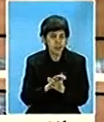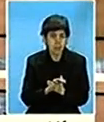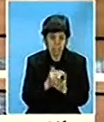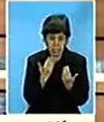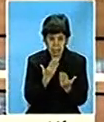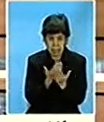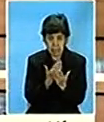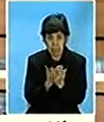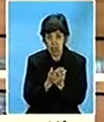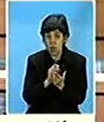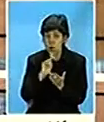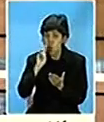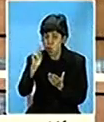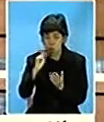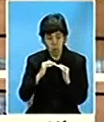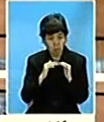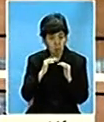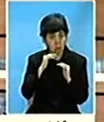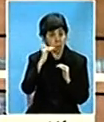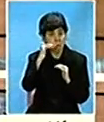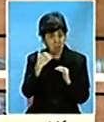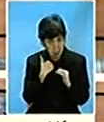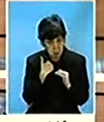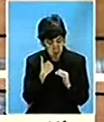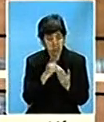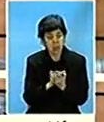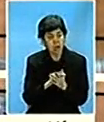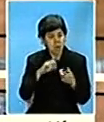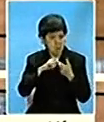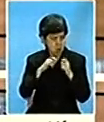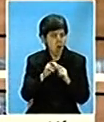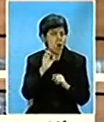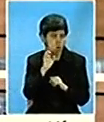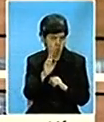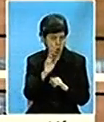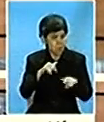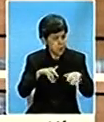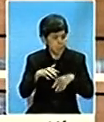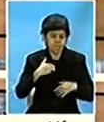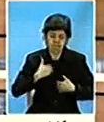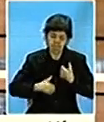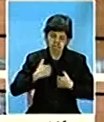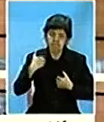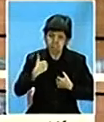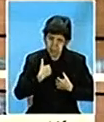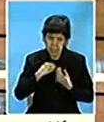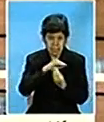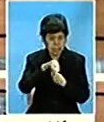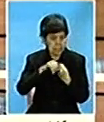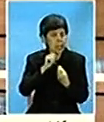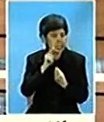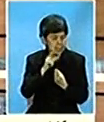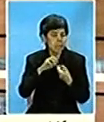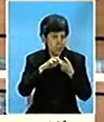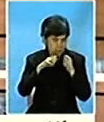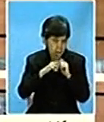หนี้สาธารณะสูงเท่าไหร่ผลร้ายก็จะเกิดแก่ประชาชนแก่ระบบเศรษฐกิจมวลรวมมากขึ้